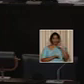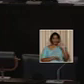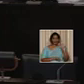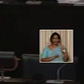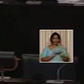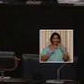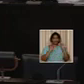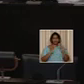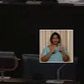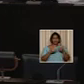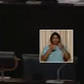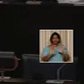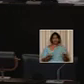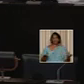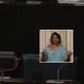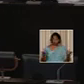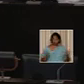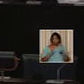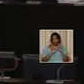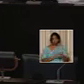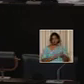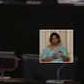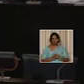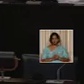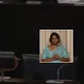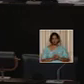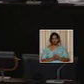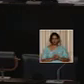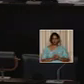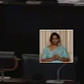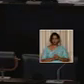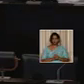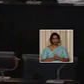භාවය අඩු වෙනවා ඒ වගේ තමයි ඒ තත්වය